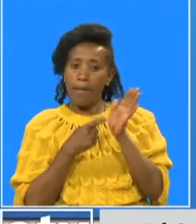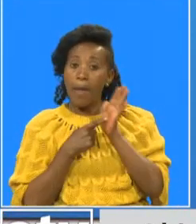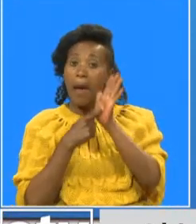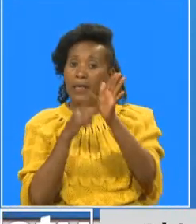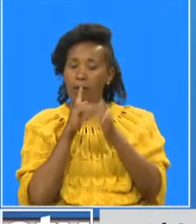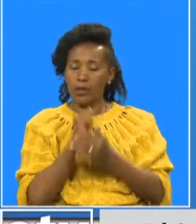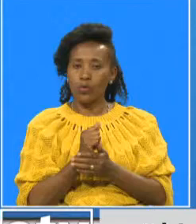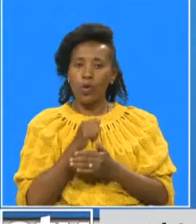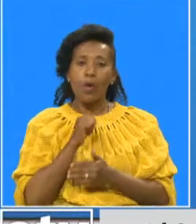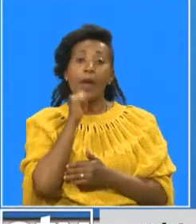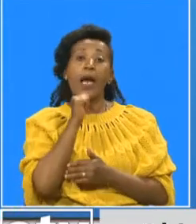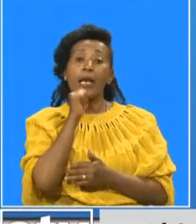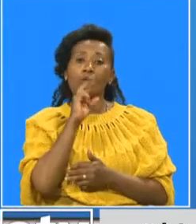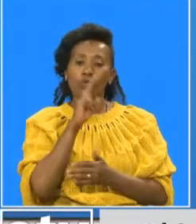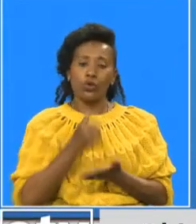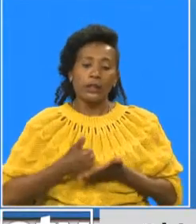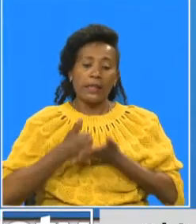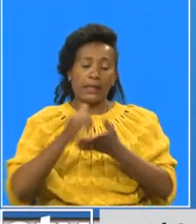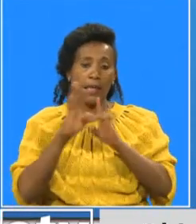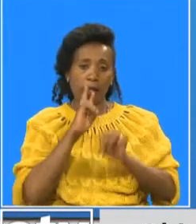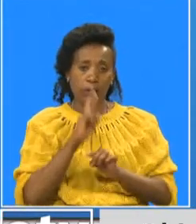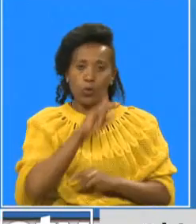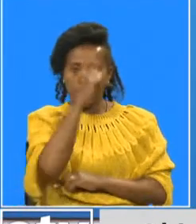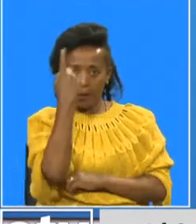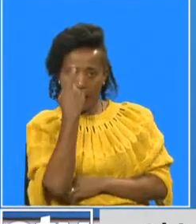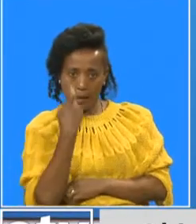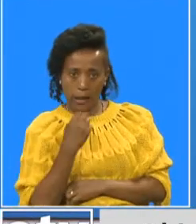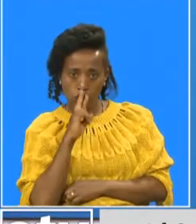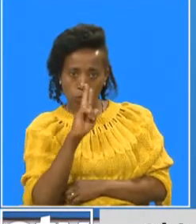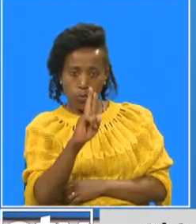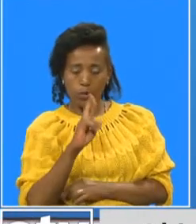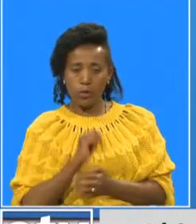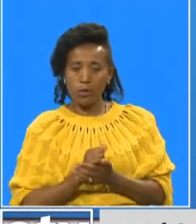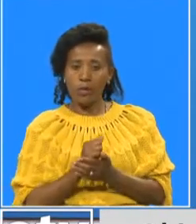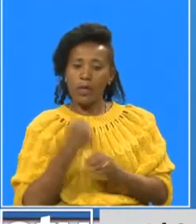የሚያመለክቱ ባለሀብቶች እገዛ እንዲደረግላቸው ጥያቄያቸውን